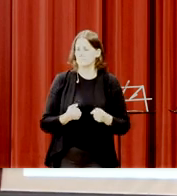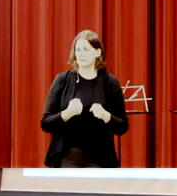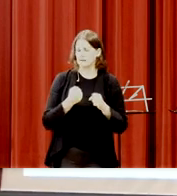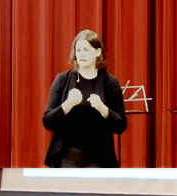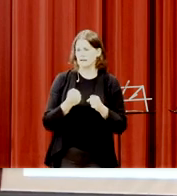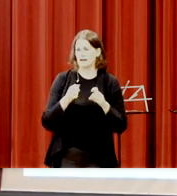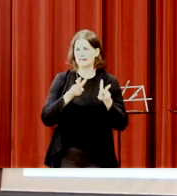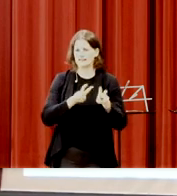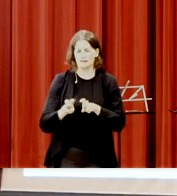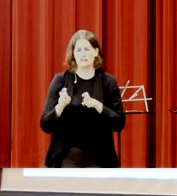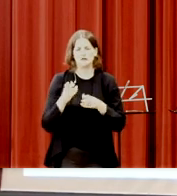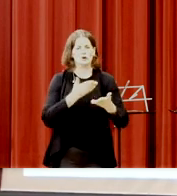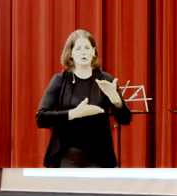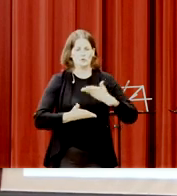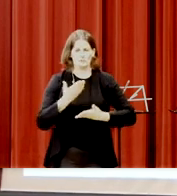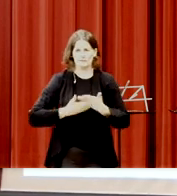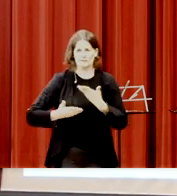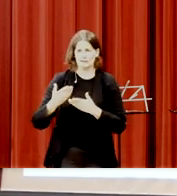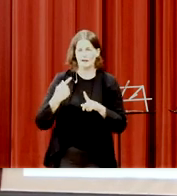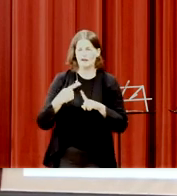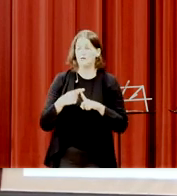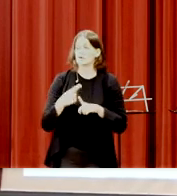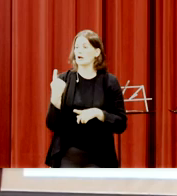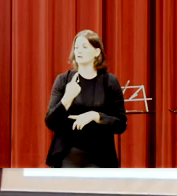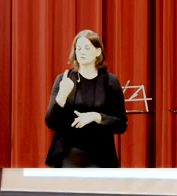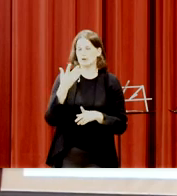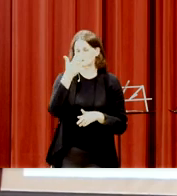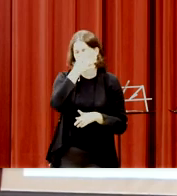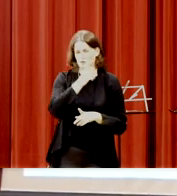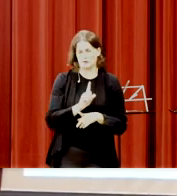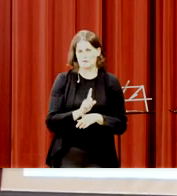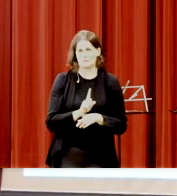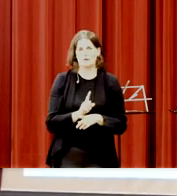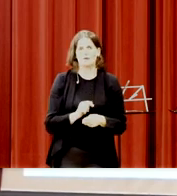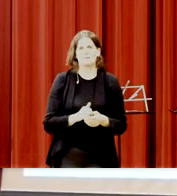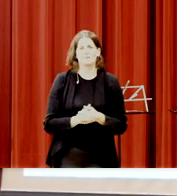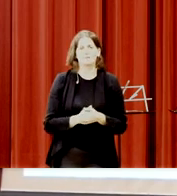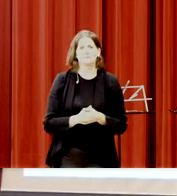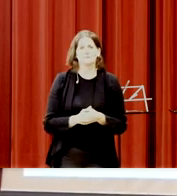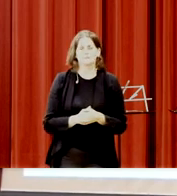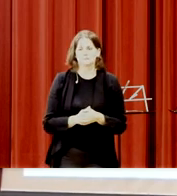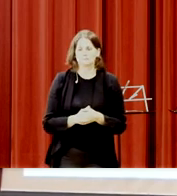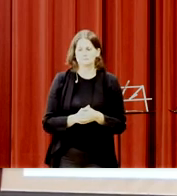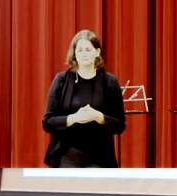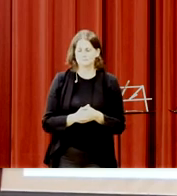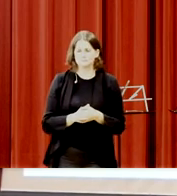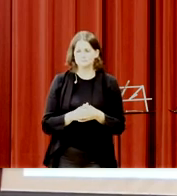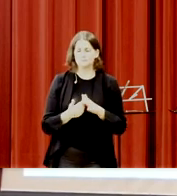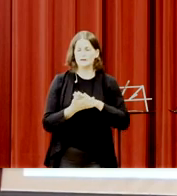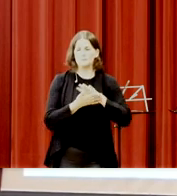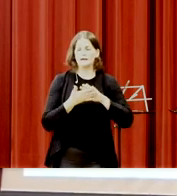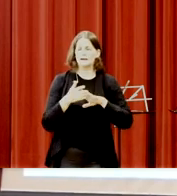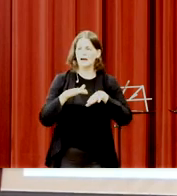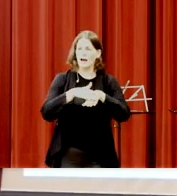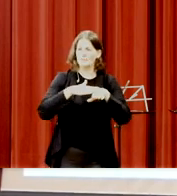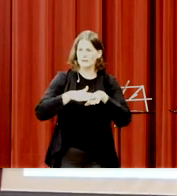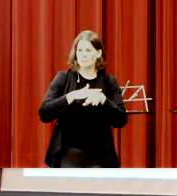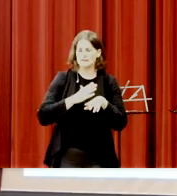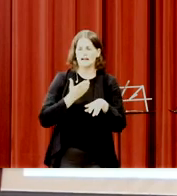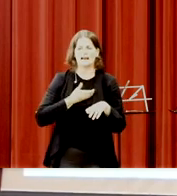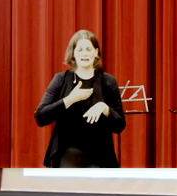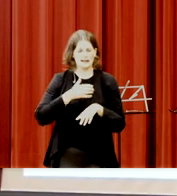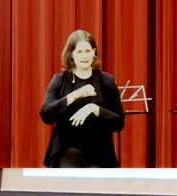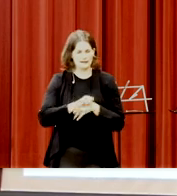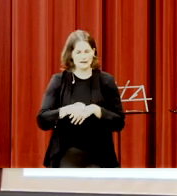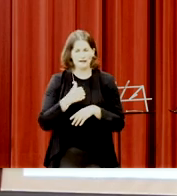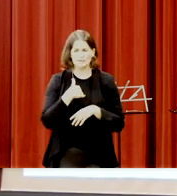administracions, i ho sabem bé l'alcaldessa de Reus, amb qui n'hem parlat moltes vegades, i ho sabem bé tots els partits polítics, tant a nivell